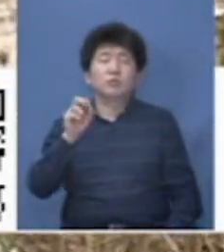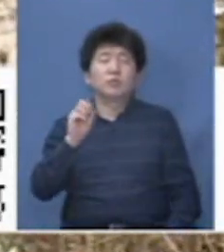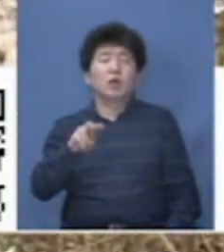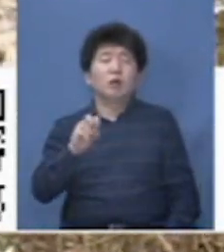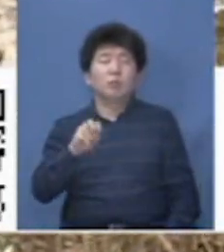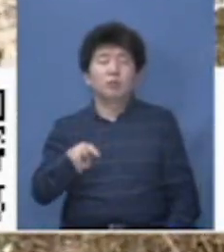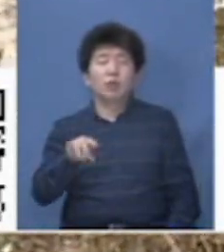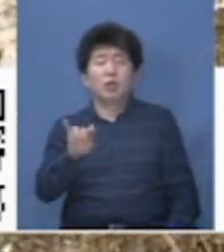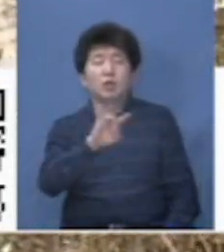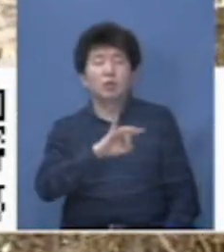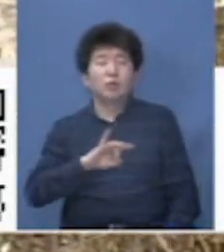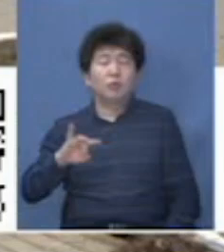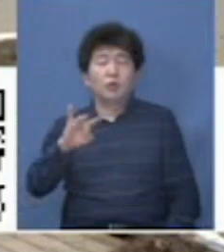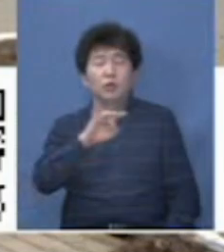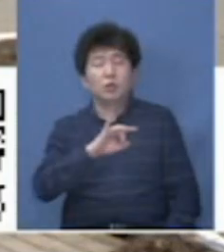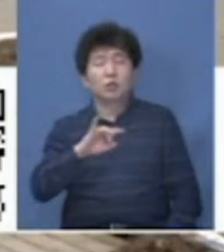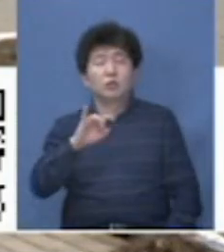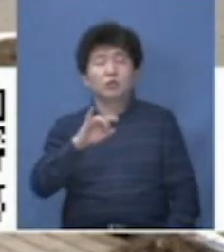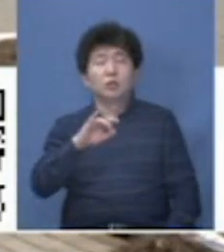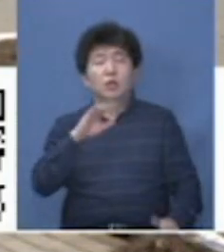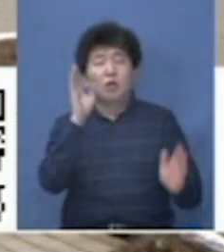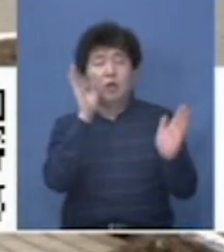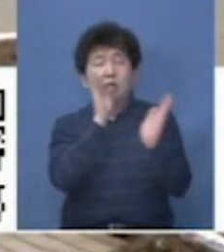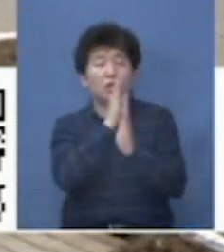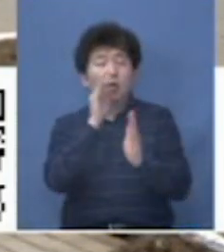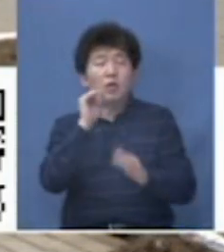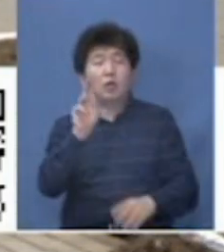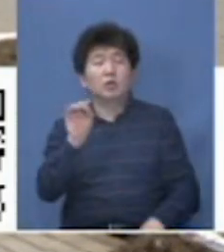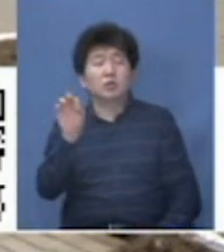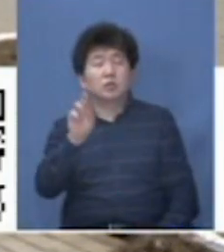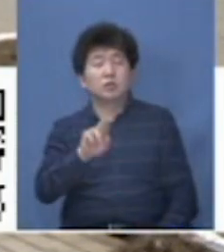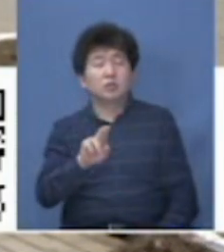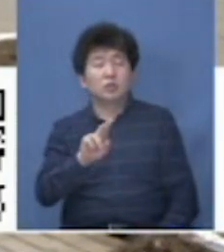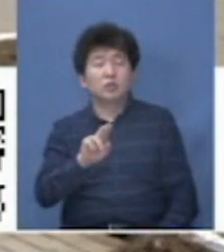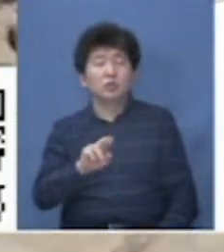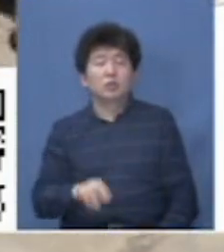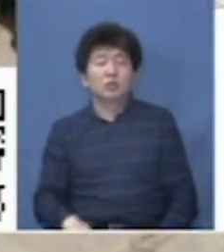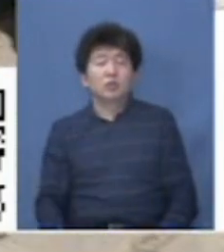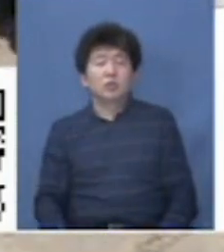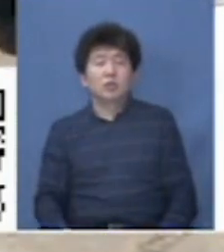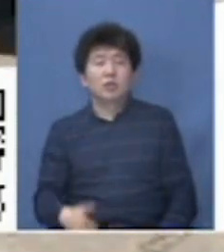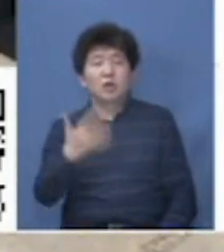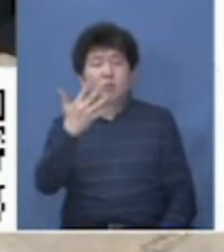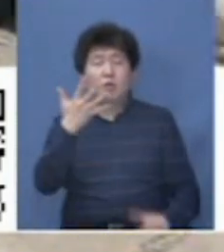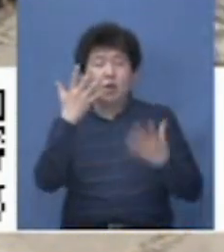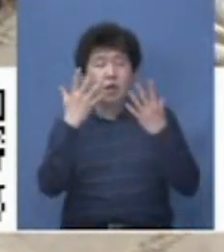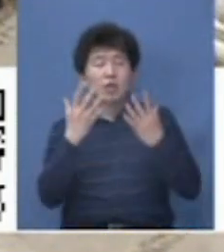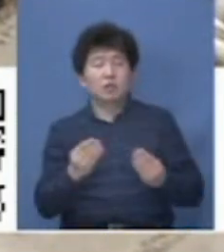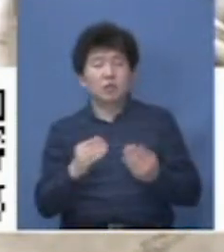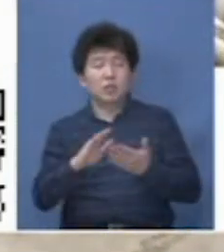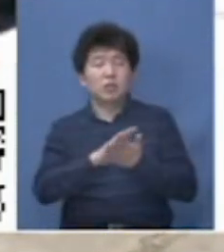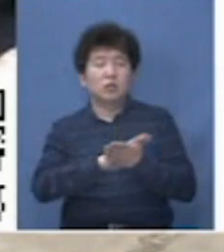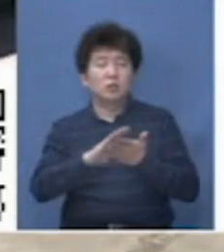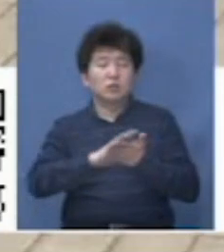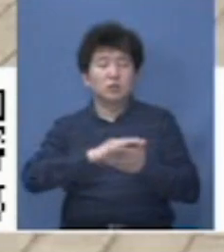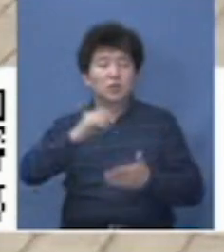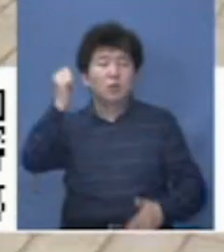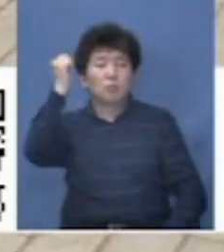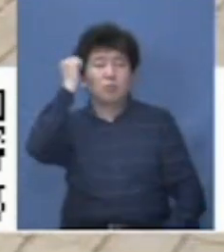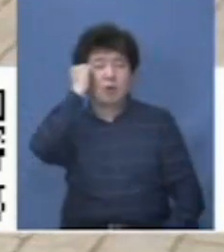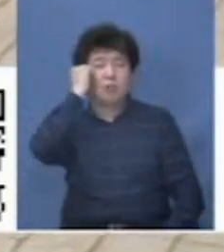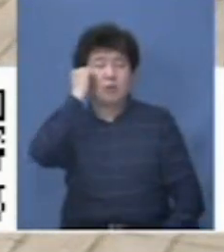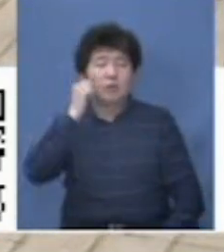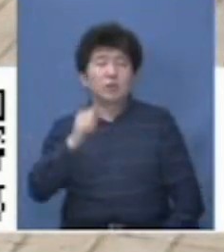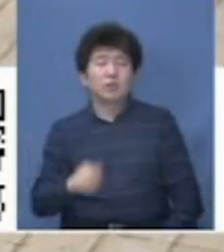республиканская экологическая акция «Таза Казахстан» проходит под названием «Киелі Мекен». Эти 5 дней посвящены уборке территорий памятников и